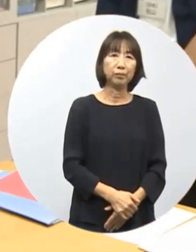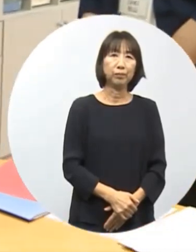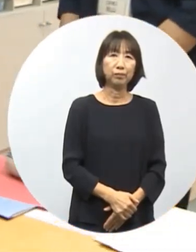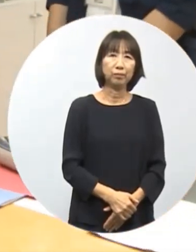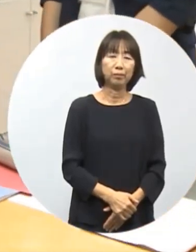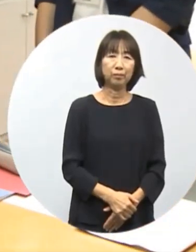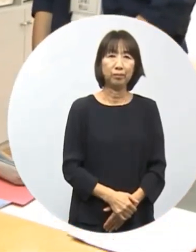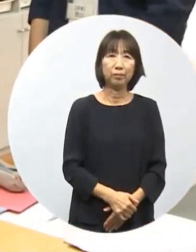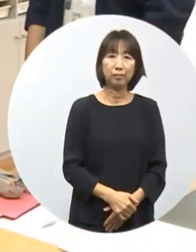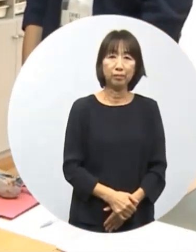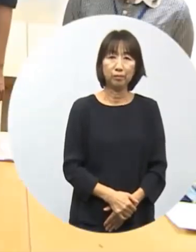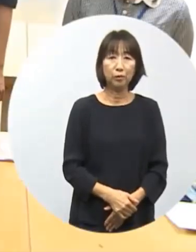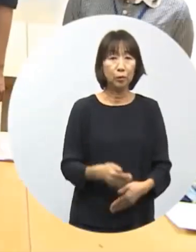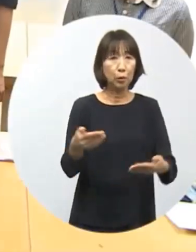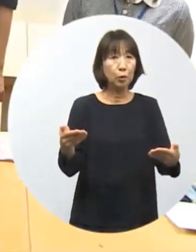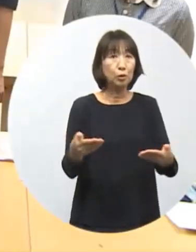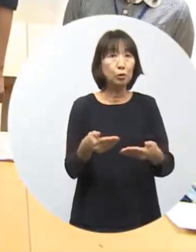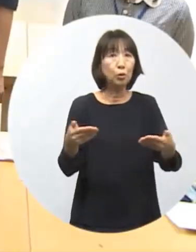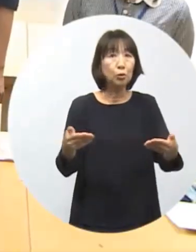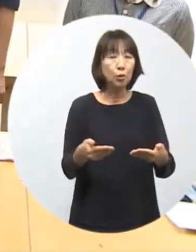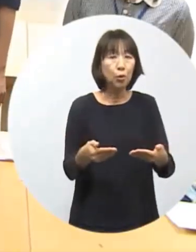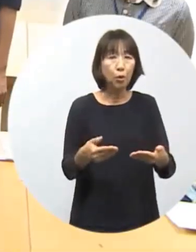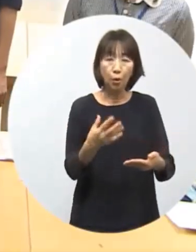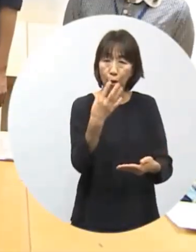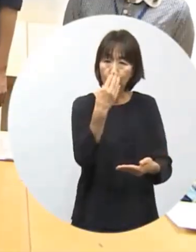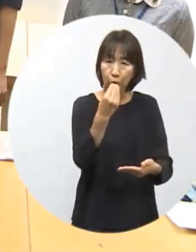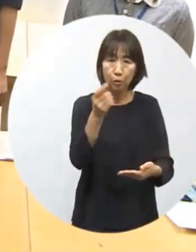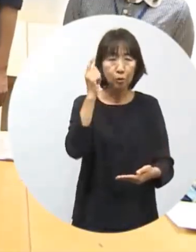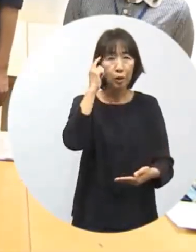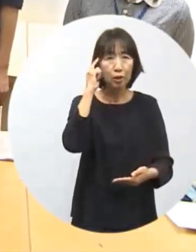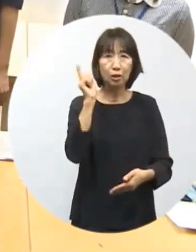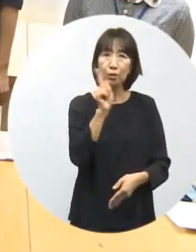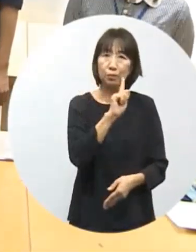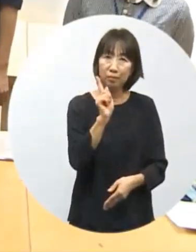学芸員の仕事にはどんな魅力を感じているんでしょうか。